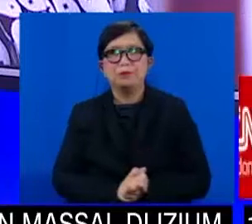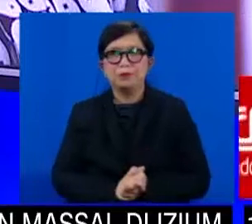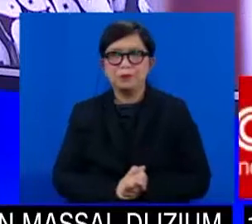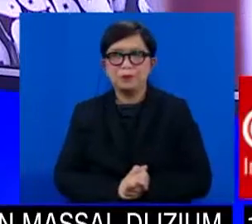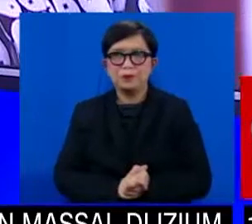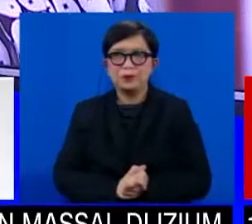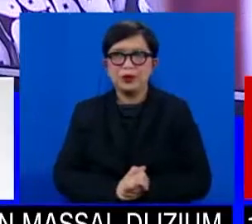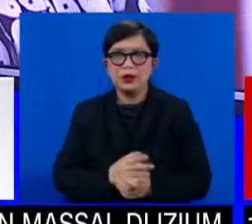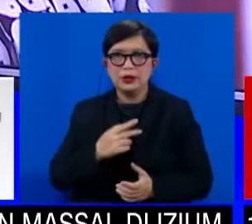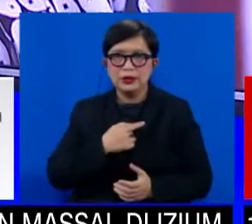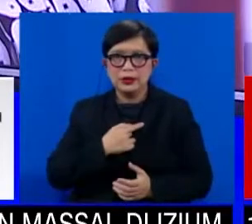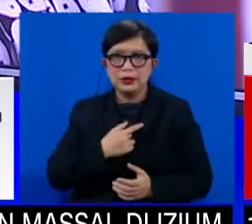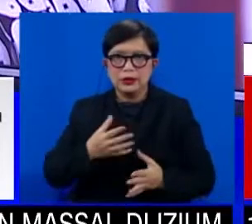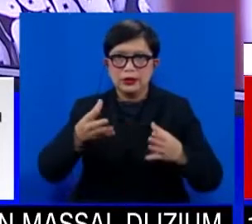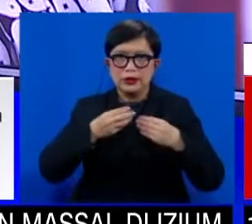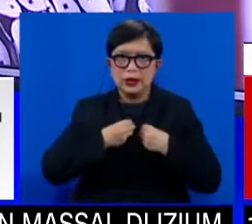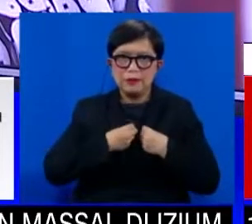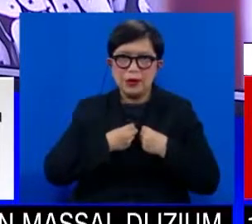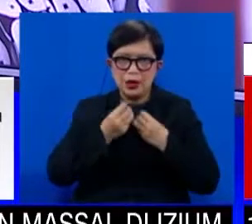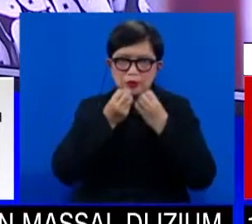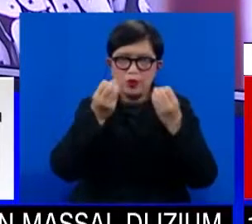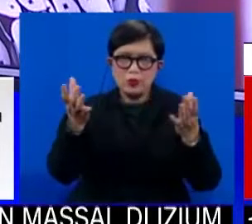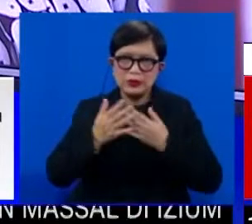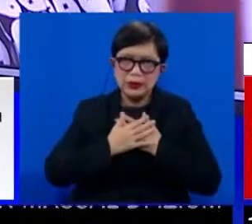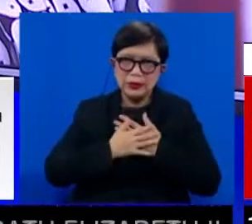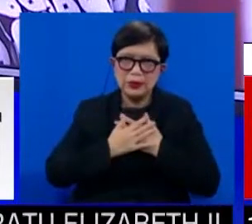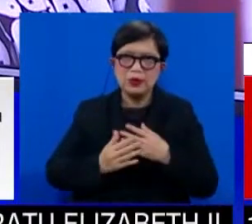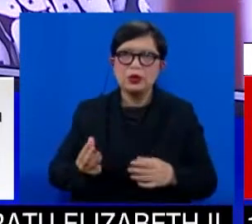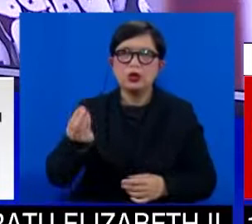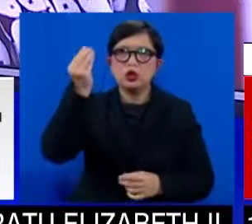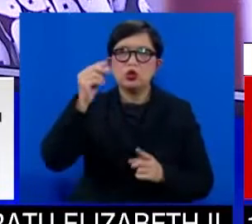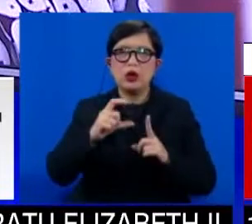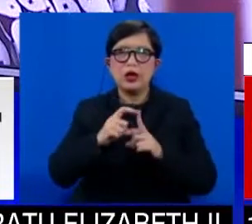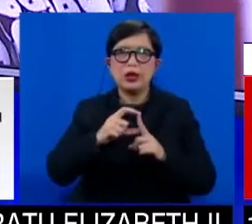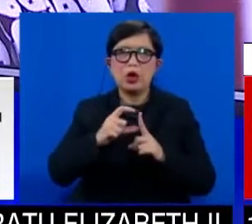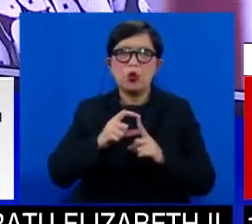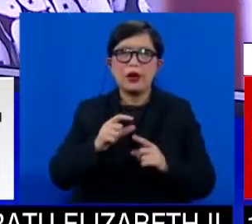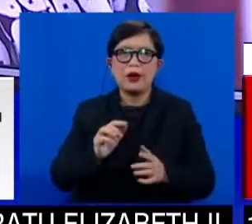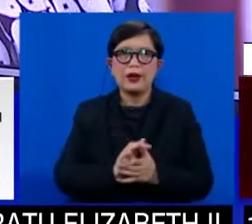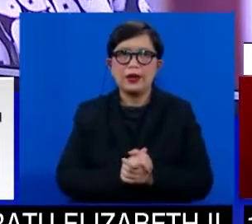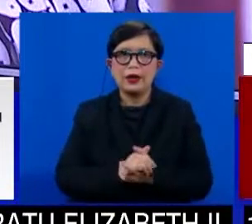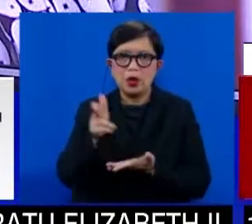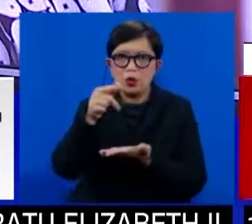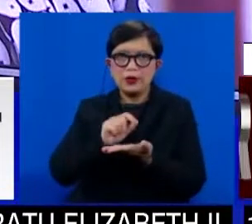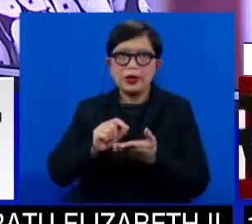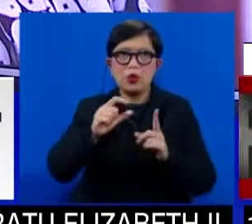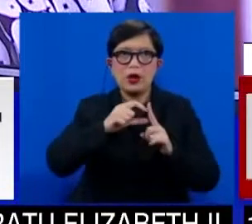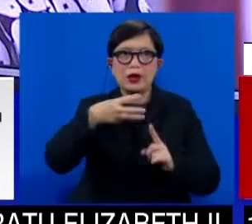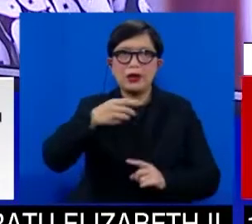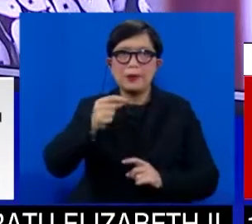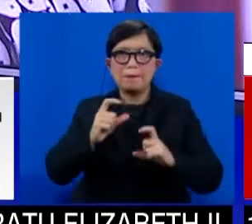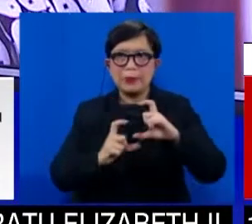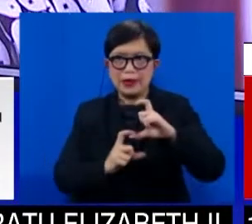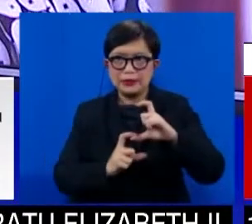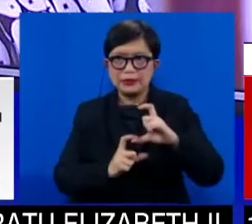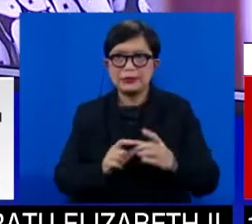Hai kami baru saja mendapat kabar duka telah meninggal dunia ketua dewan pers dan guru besar UIN Jakarta Profesor Doktor azyumardi Azra